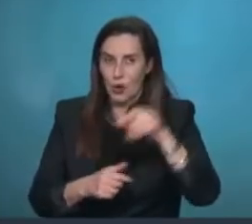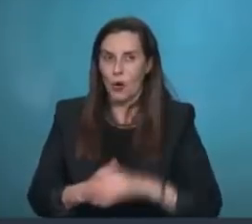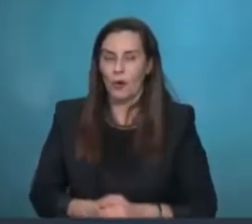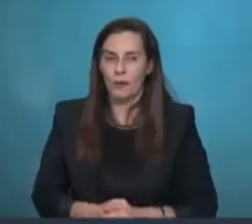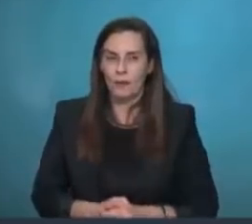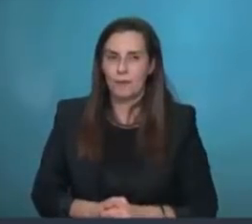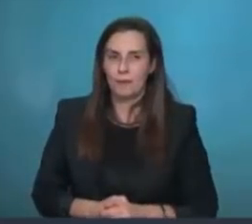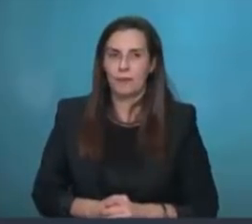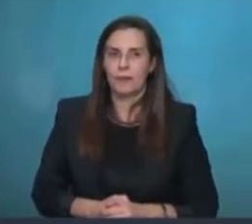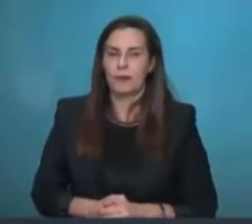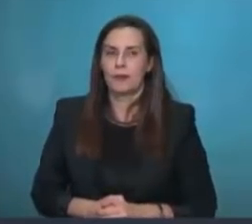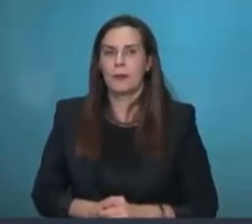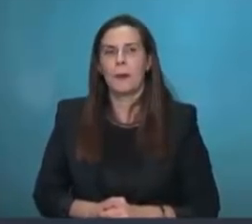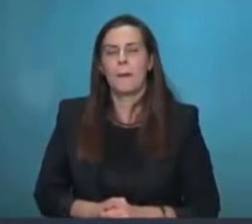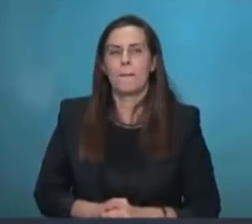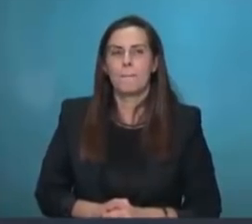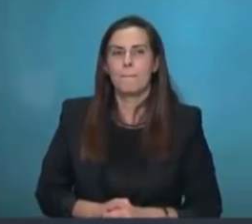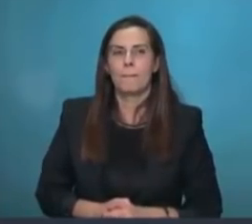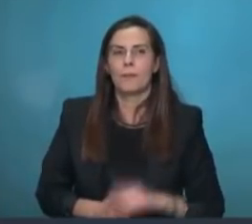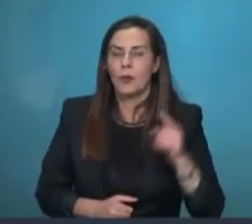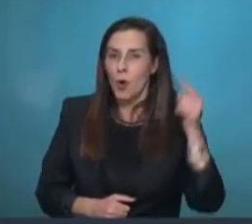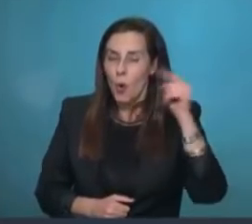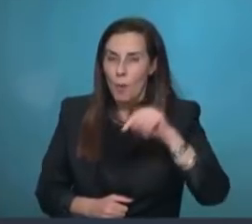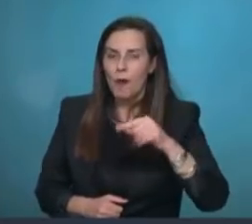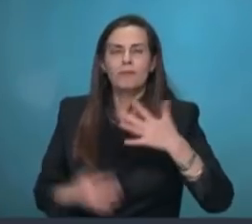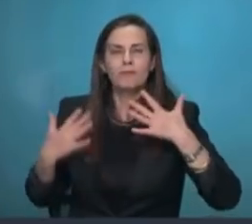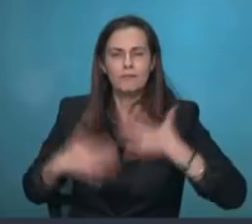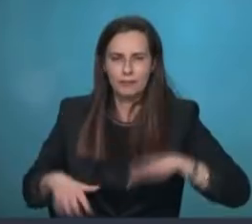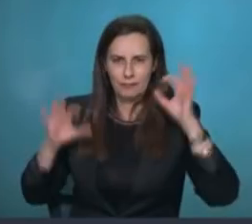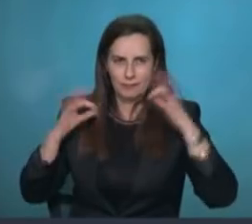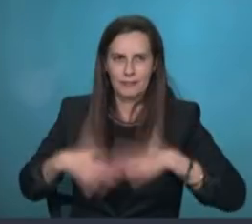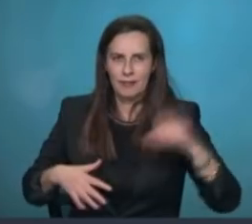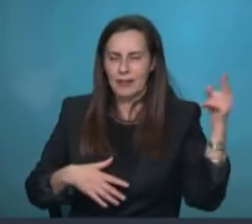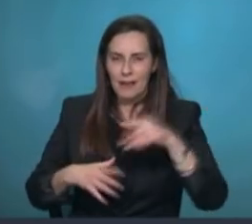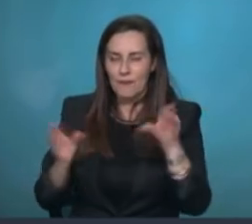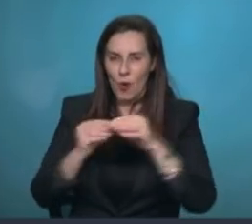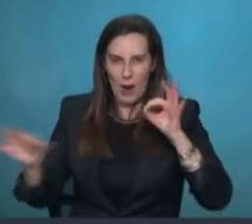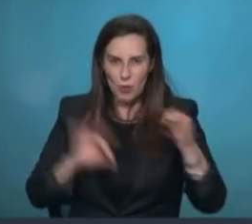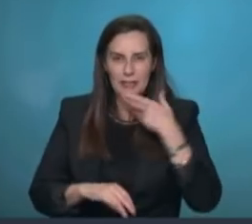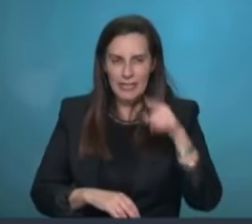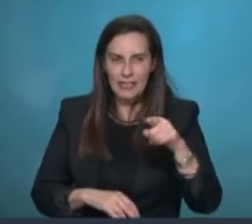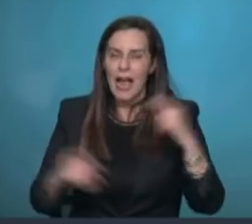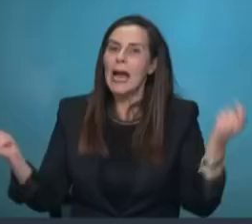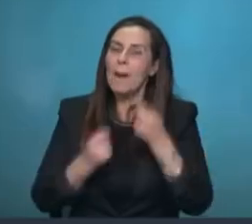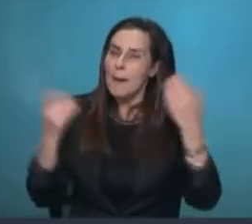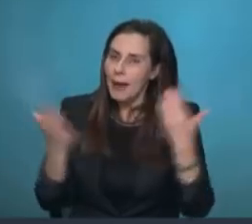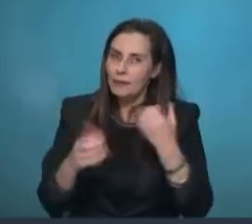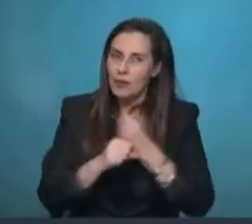הצעיר של פארוק. על הגעתו אחראי מותג אופנה מצליח שליהק אותו לצד רותם סלע לקמפיין חדש שיצולם